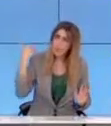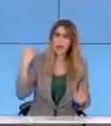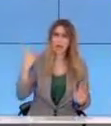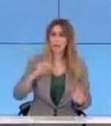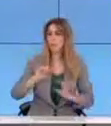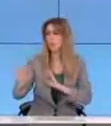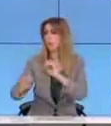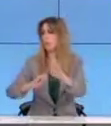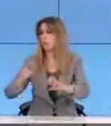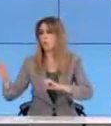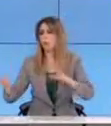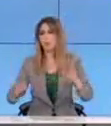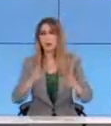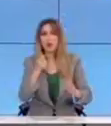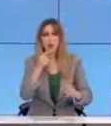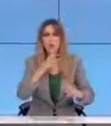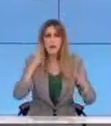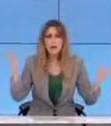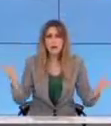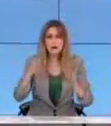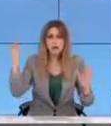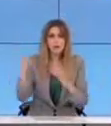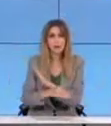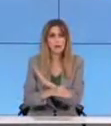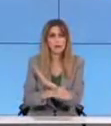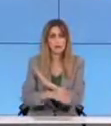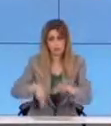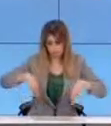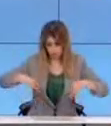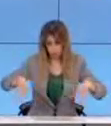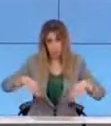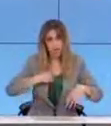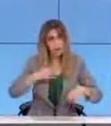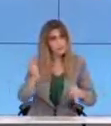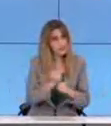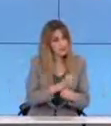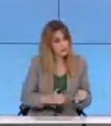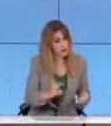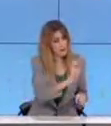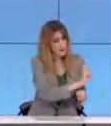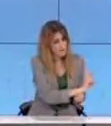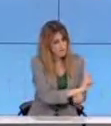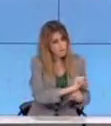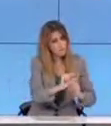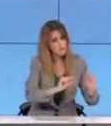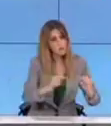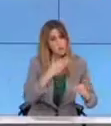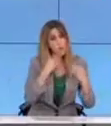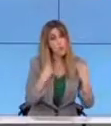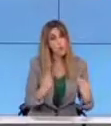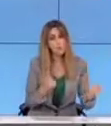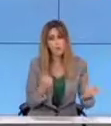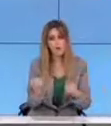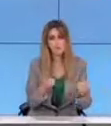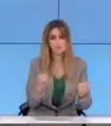ότι έχουμε την πολυτέλεια για πρώτη φορά μετά από 10 χρόνια να συζητάμε σε μία προεκλογική περίοδο